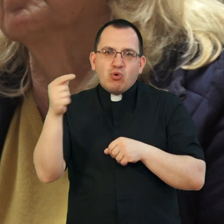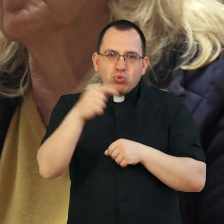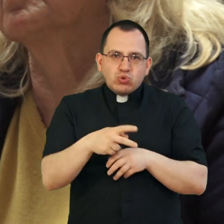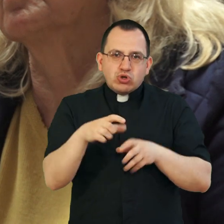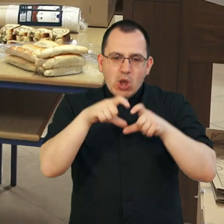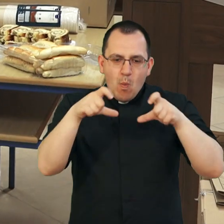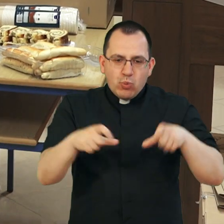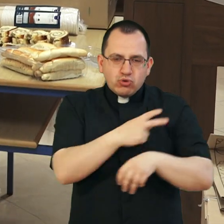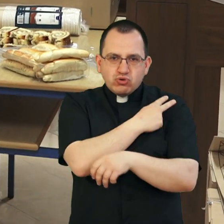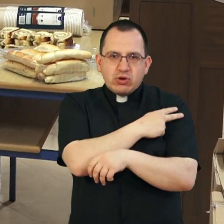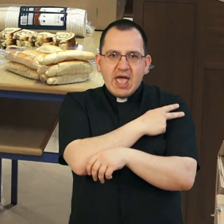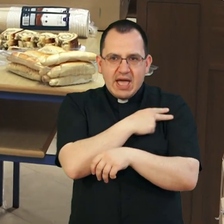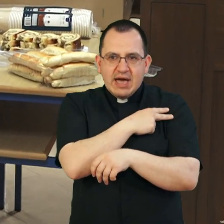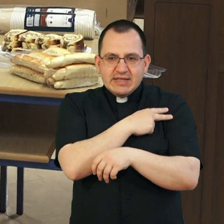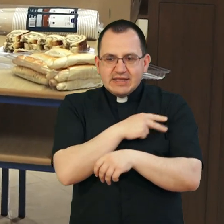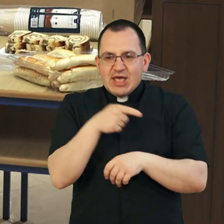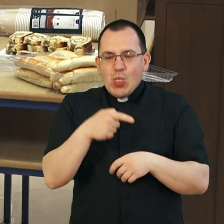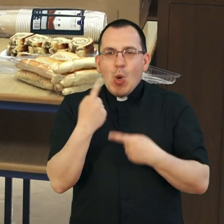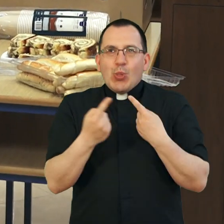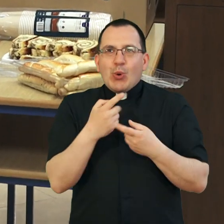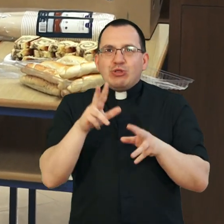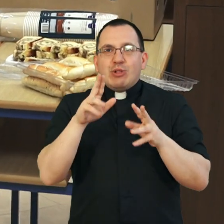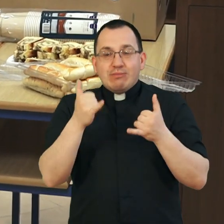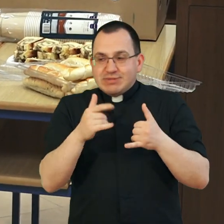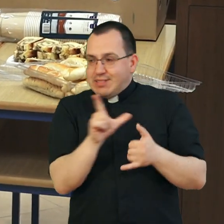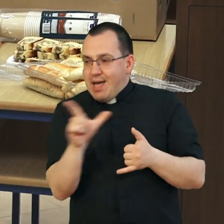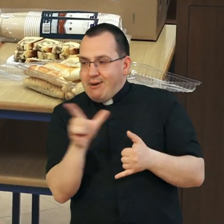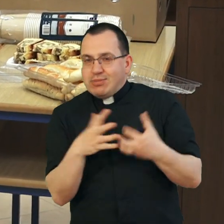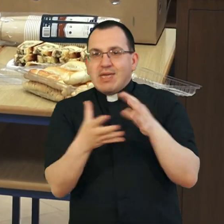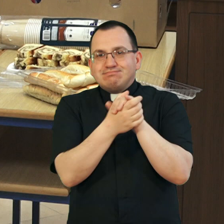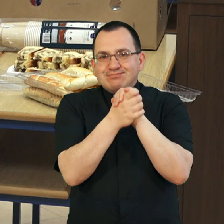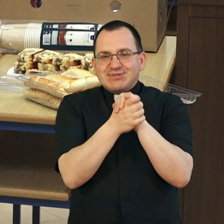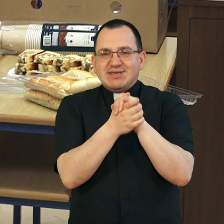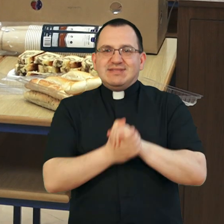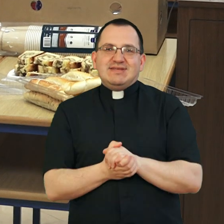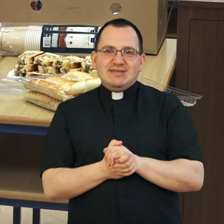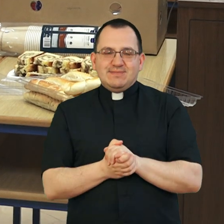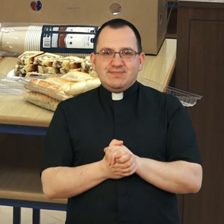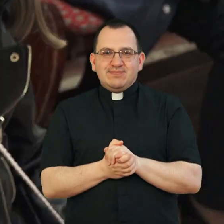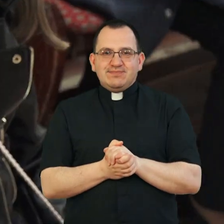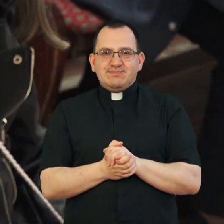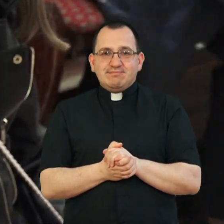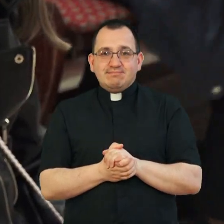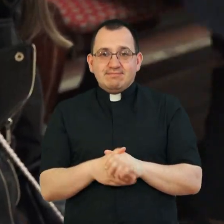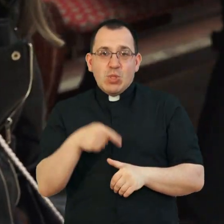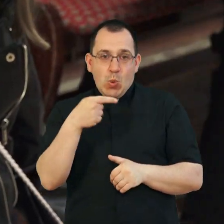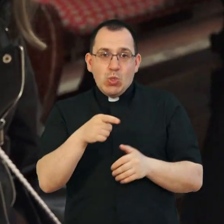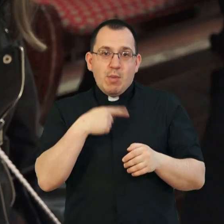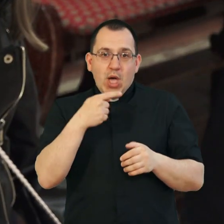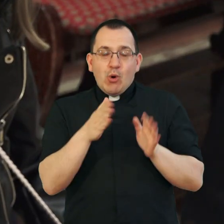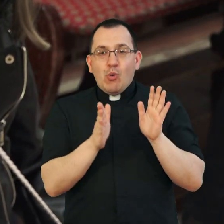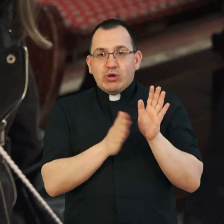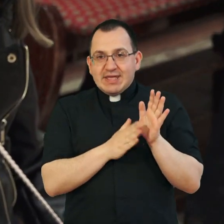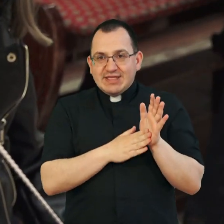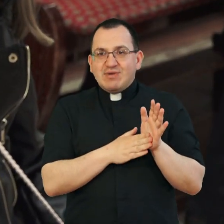župnog Karitasa, stvorio je bliske i prijateljske odnose domaćina i izbjeglica. O tome nam svjedoči